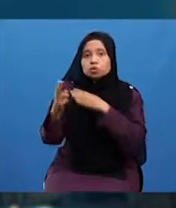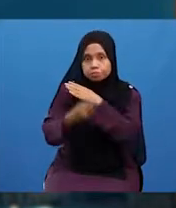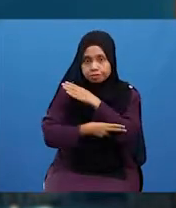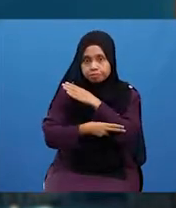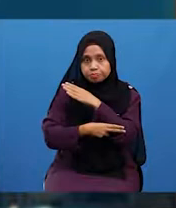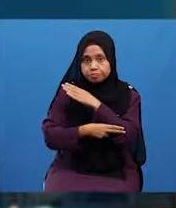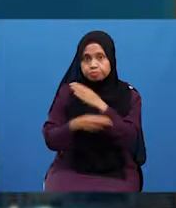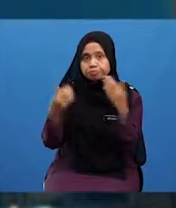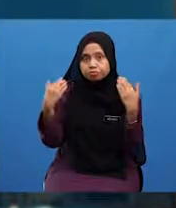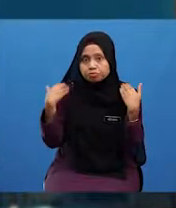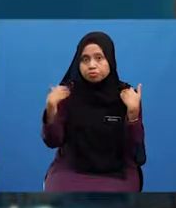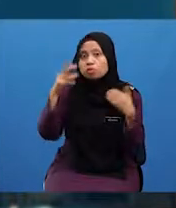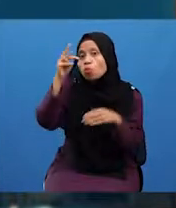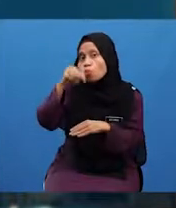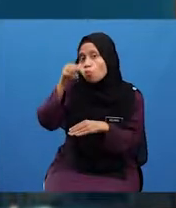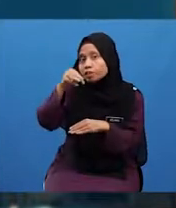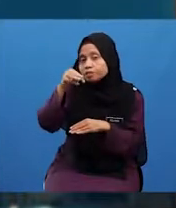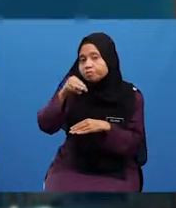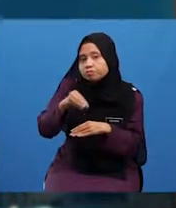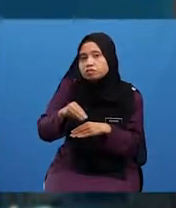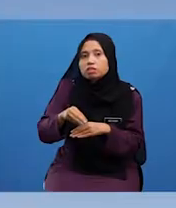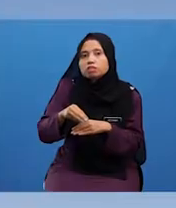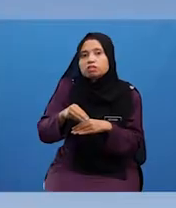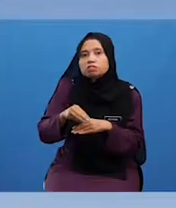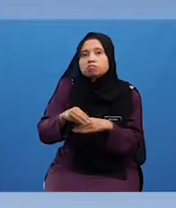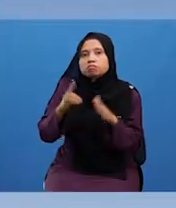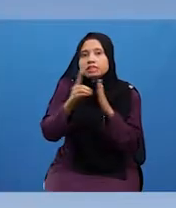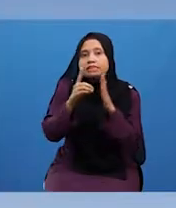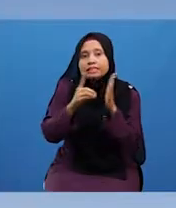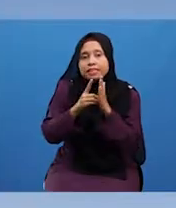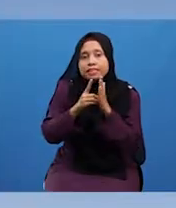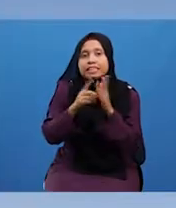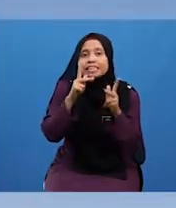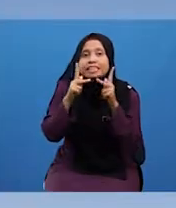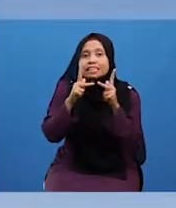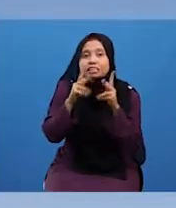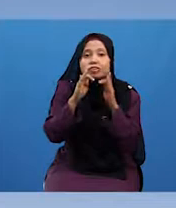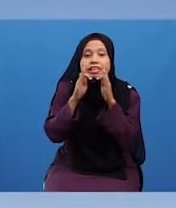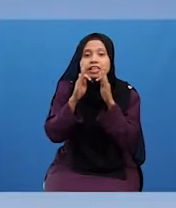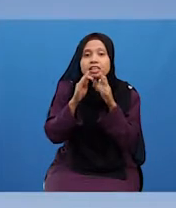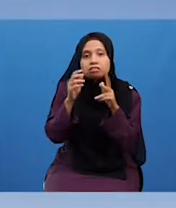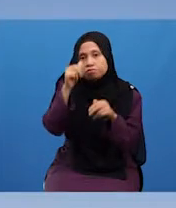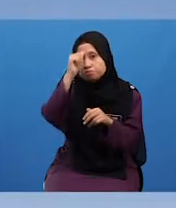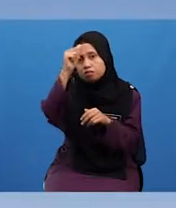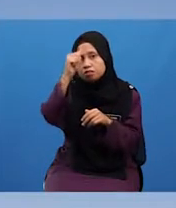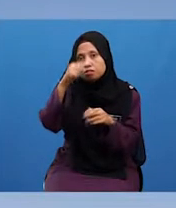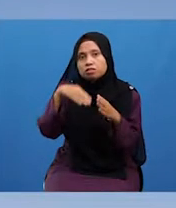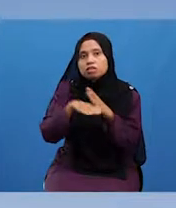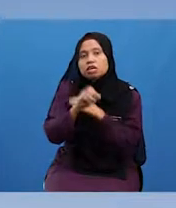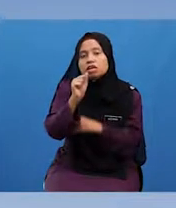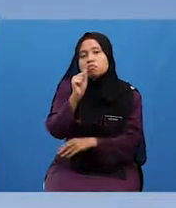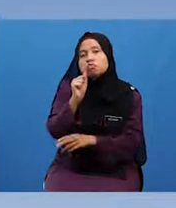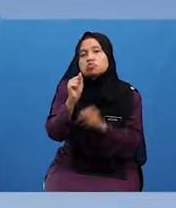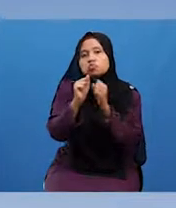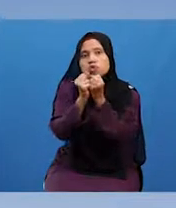kitab adalah wajib berdasarkan firman Allah Subhanahu Wa Ta'ala dalam surah